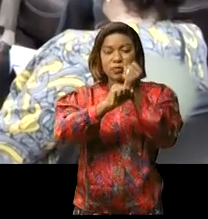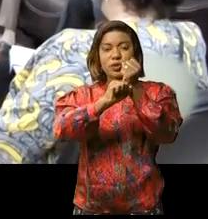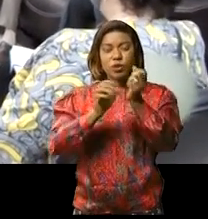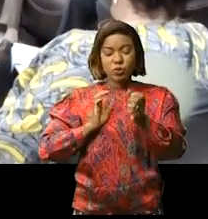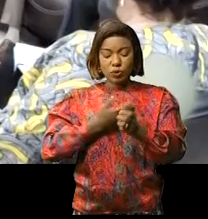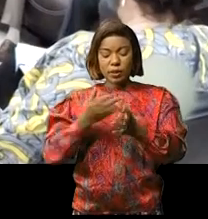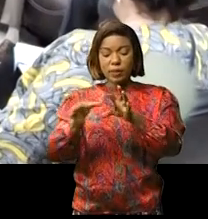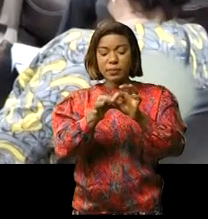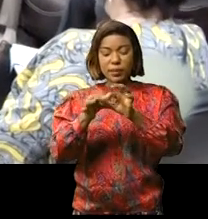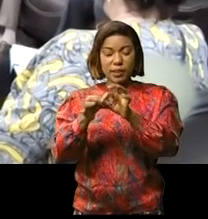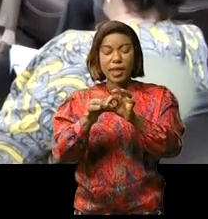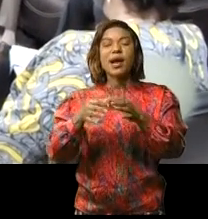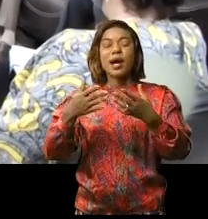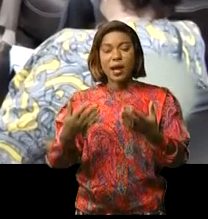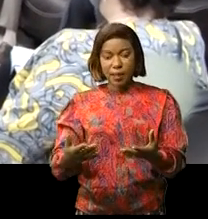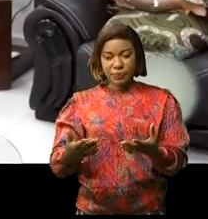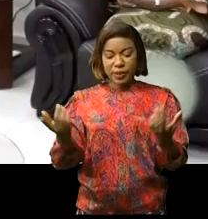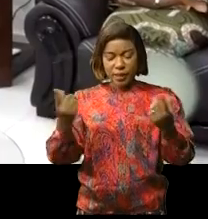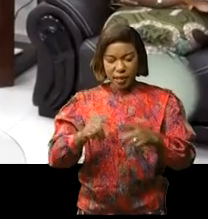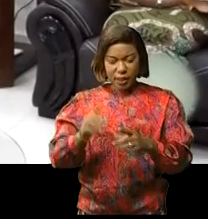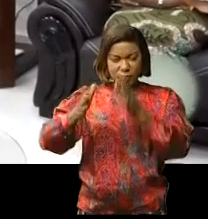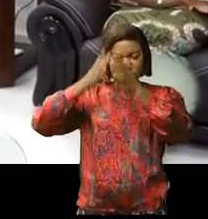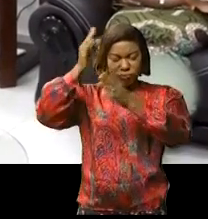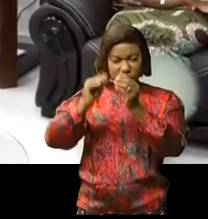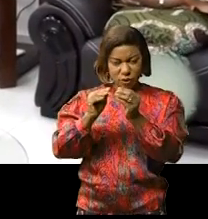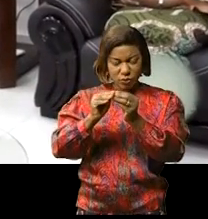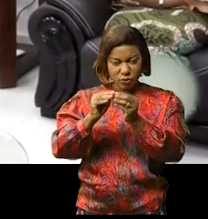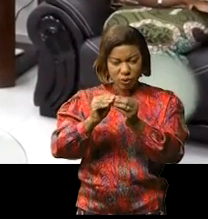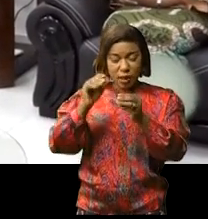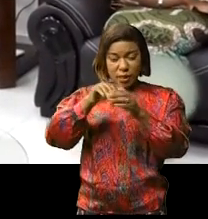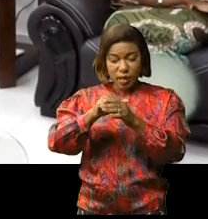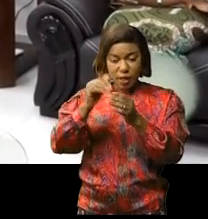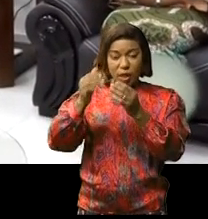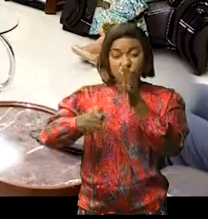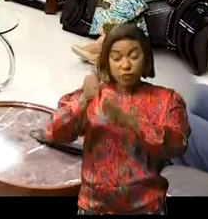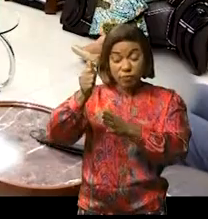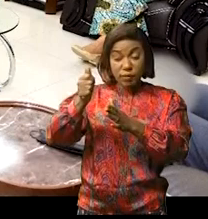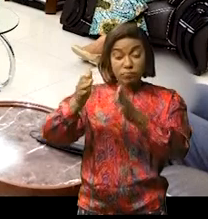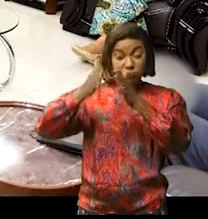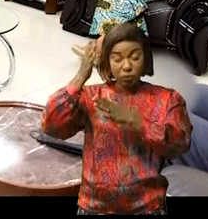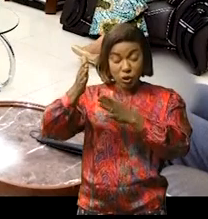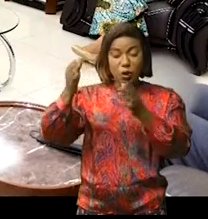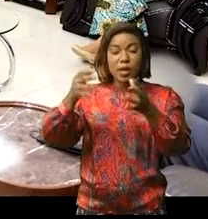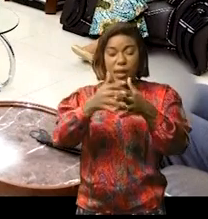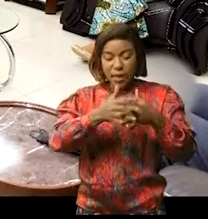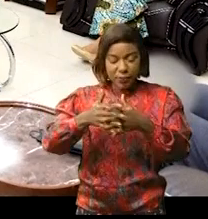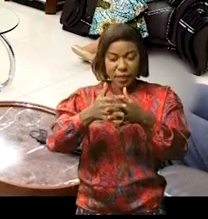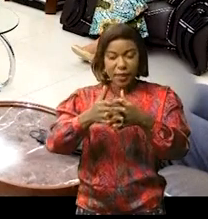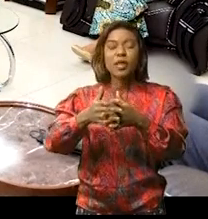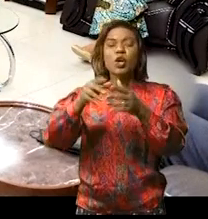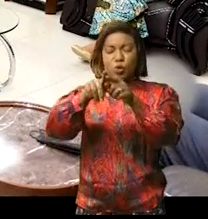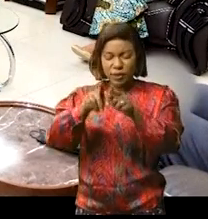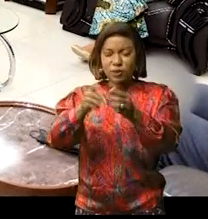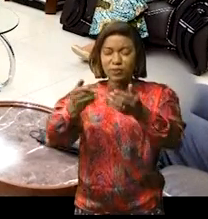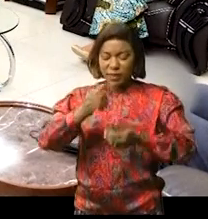notre partenariat. Faisant allusion à la COP26 prévue en novembre prochain en Écosse, les États-Unis d'Amérique comptent